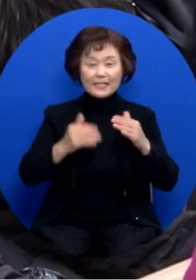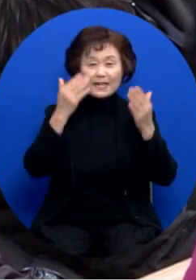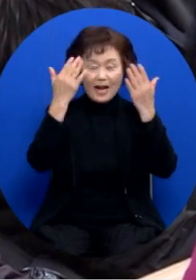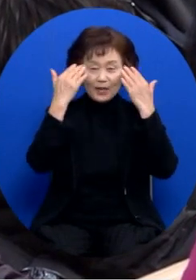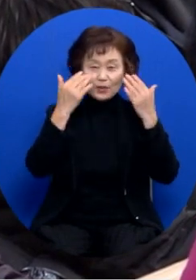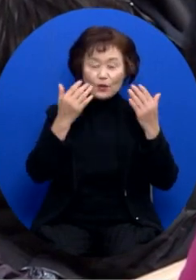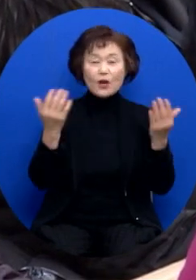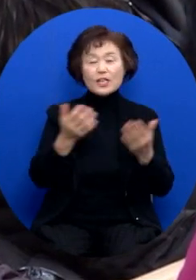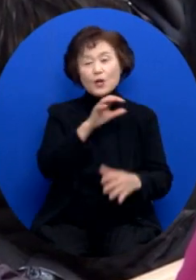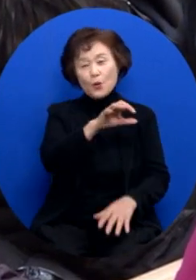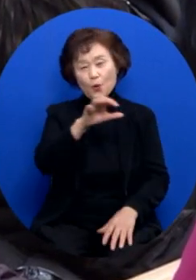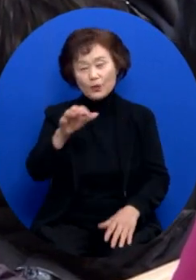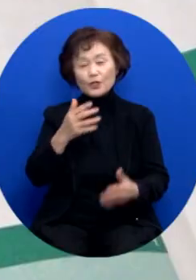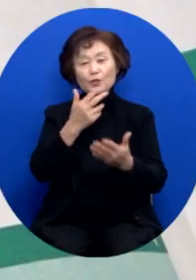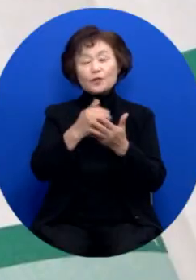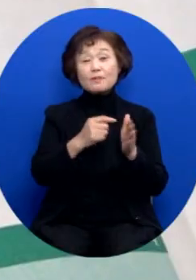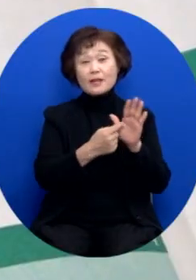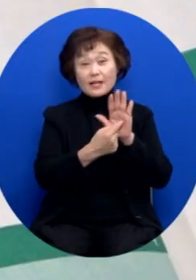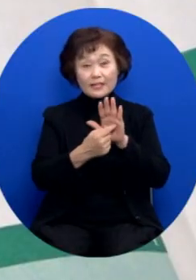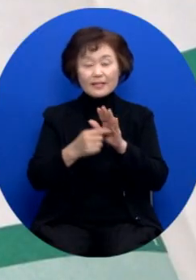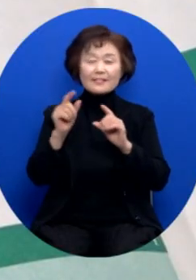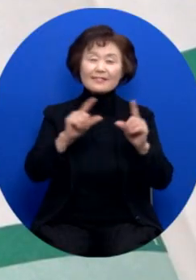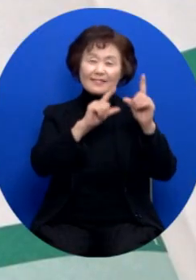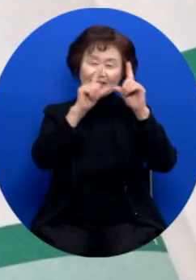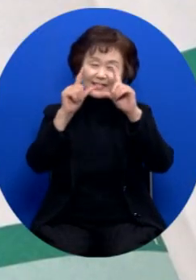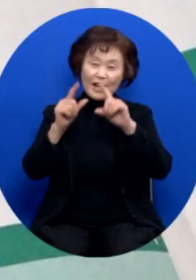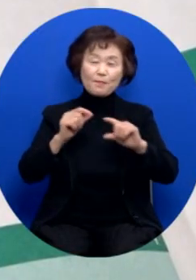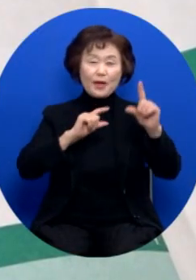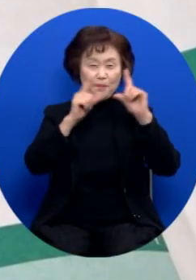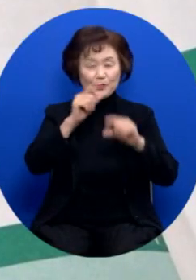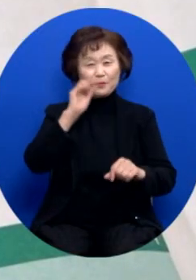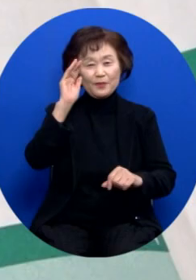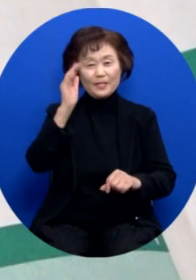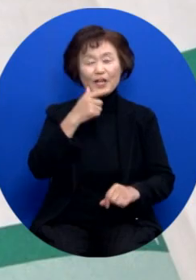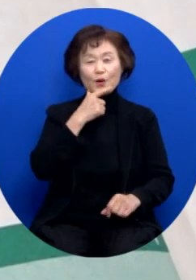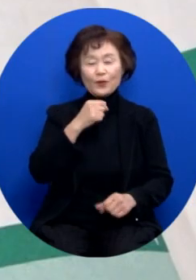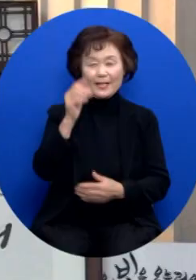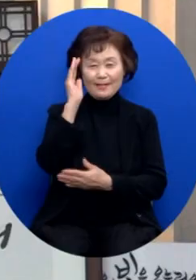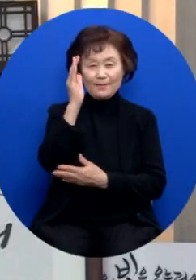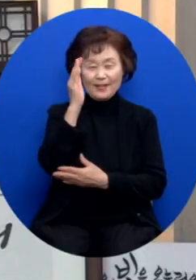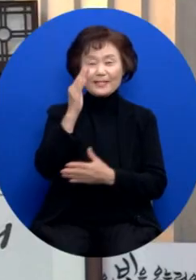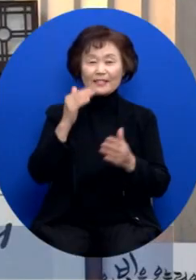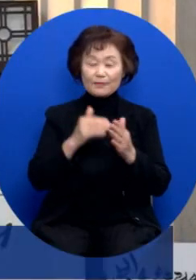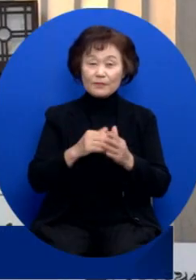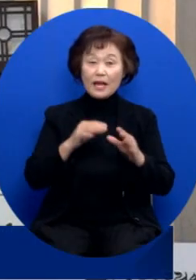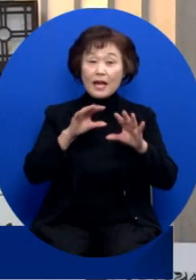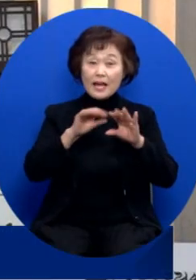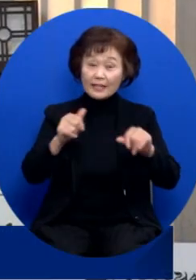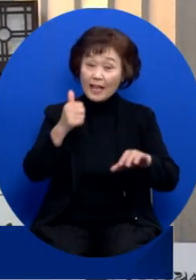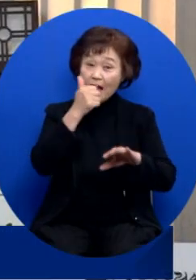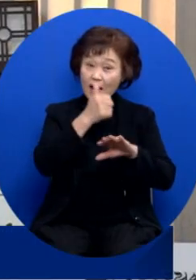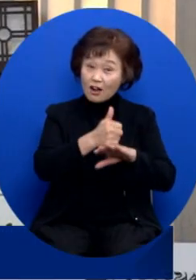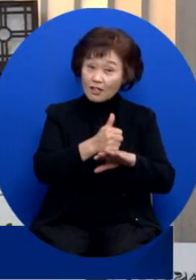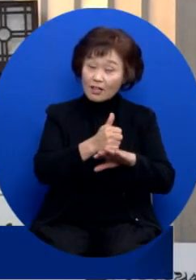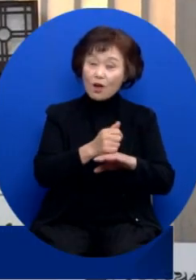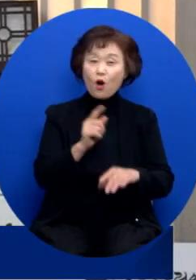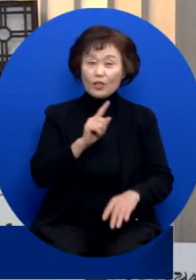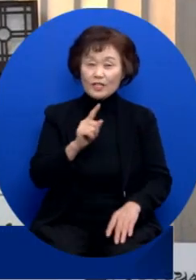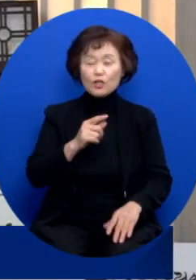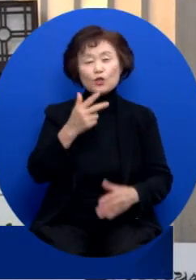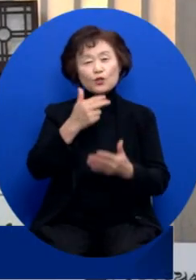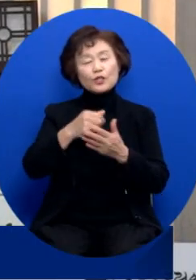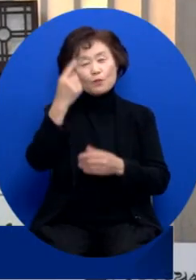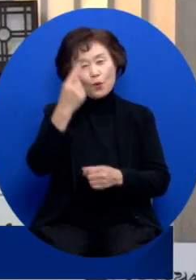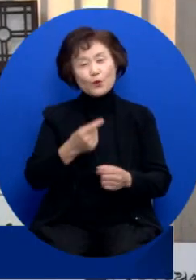직장 곳곳에서 주님을 나타내는 삶을 보여주길 바란다고 권면했습니다. 이 땅끝이라고 하는 것은 그야말로 주님